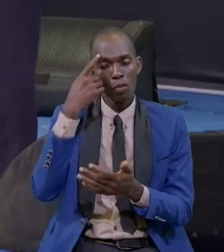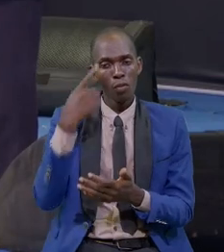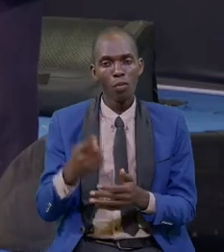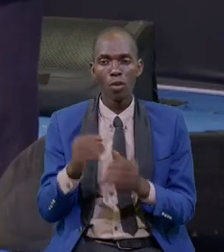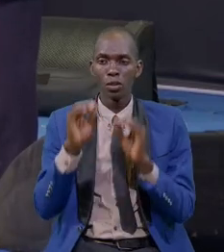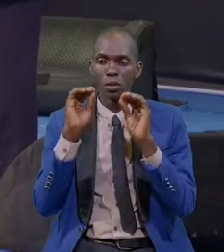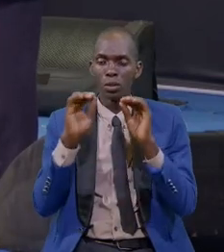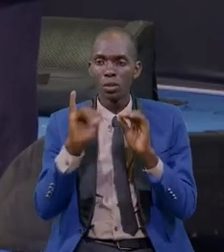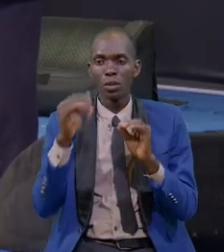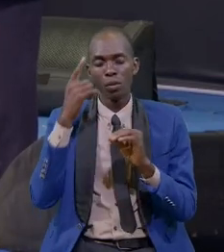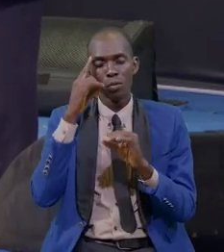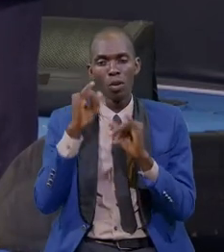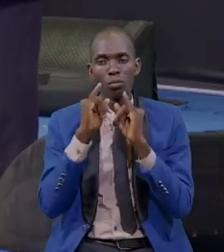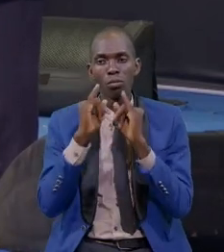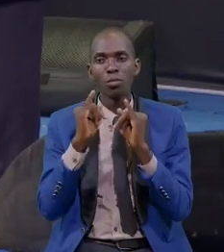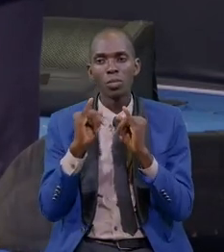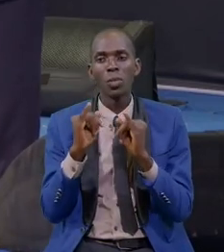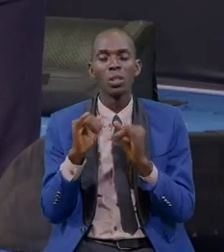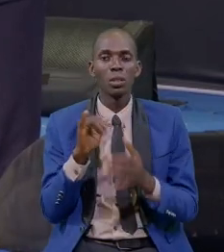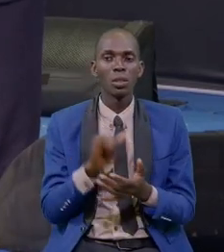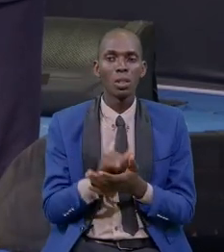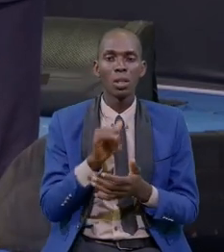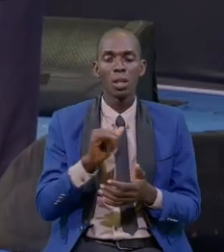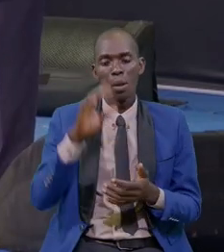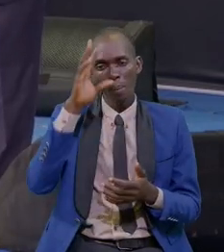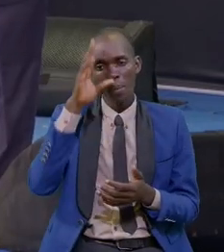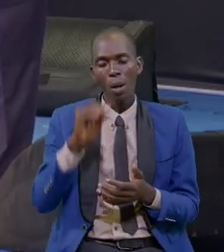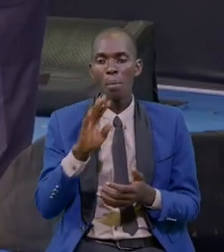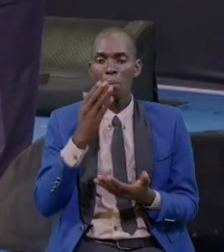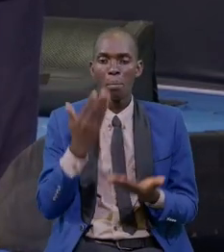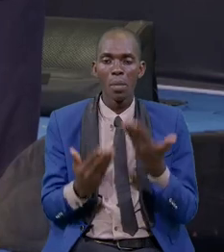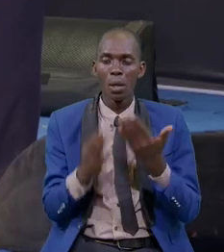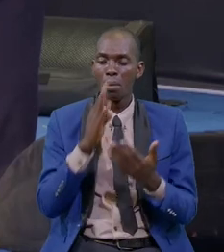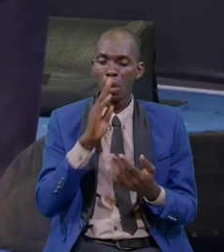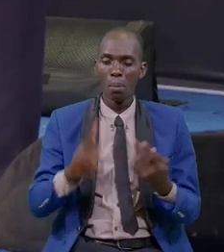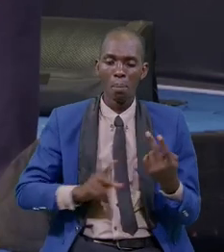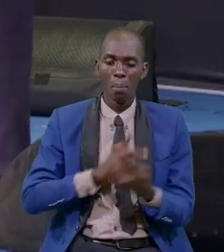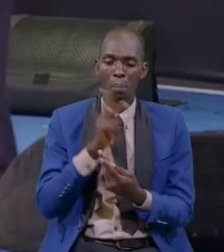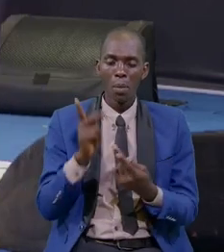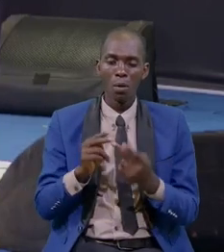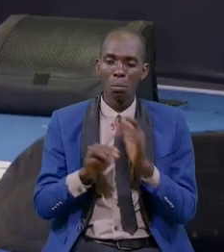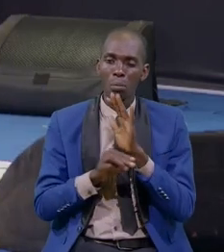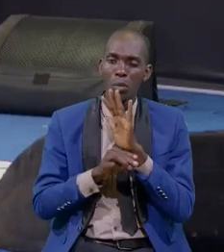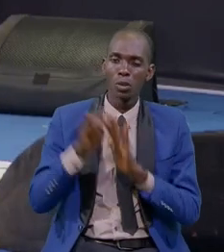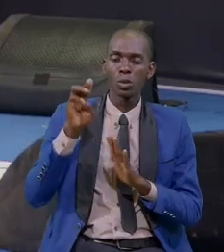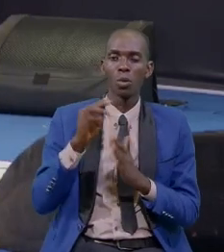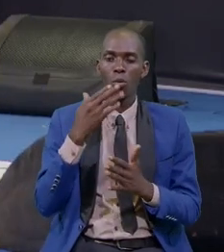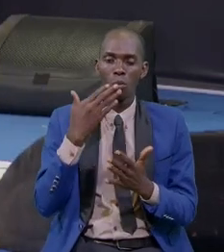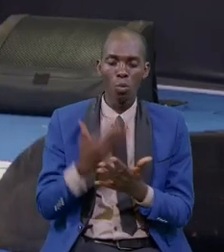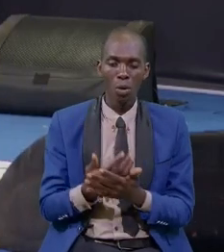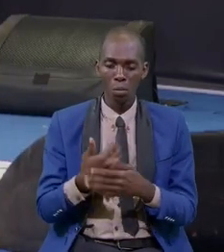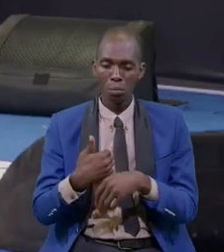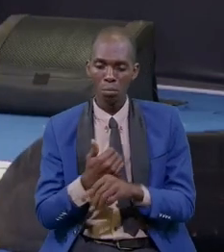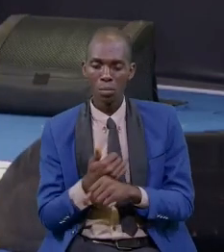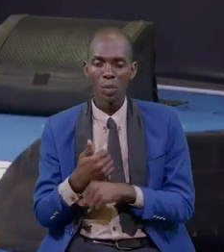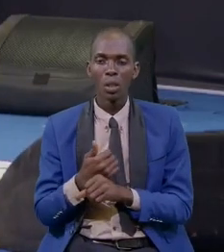enseigner, pour instruire, pour que l'homme de Dieu soit parfait, mature, accompli.